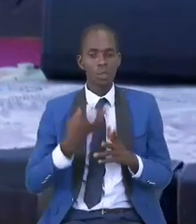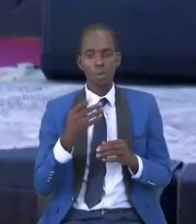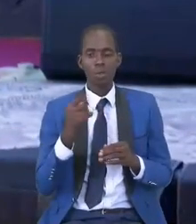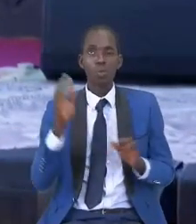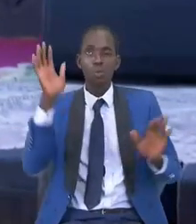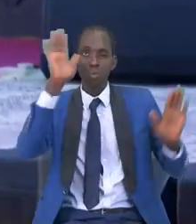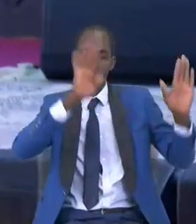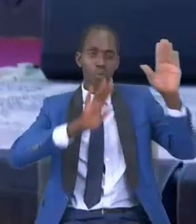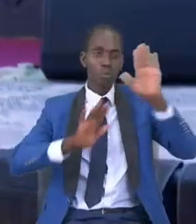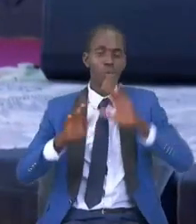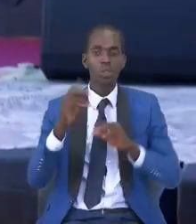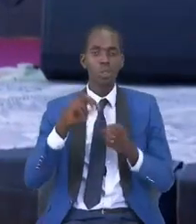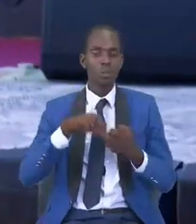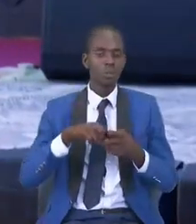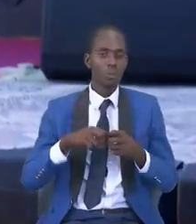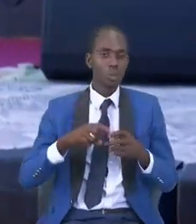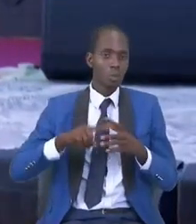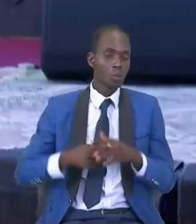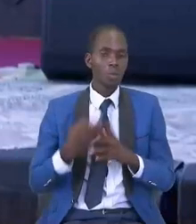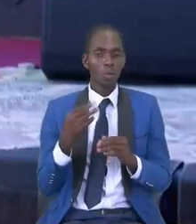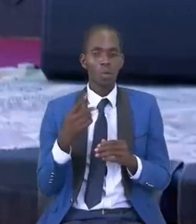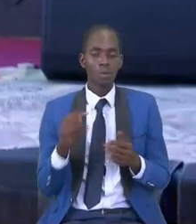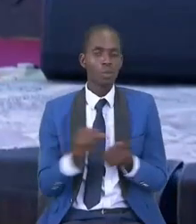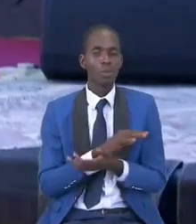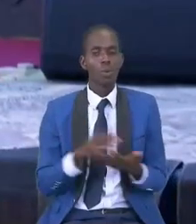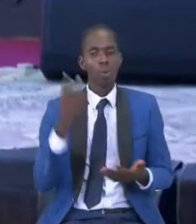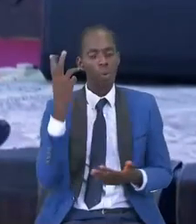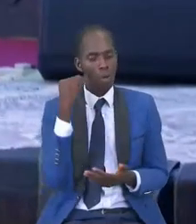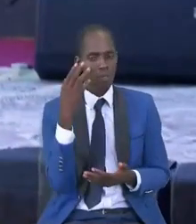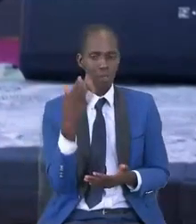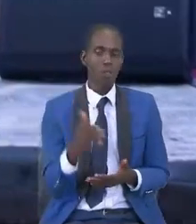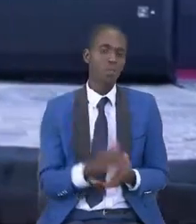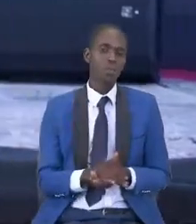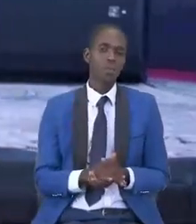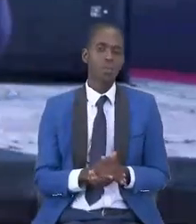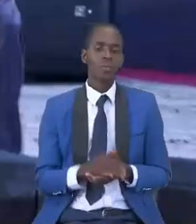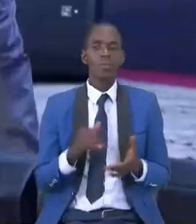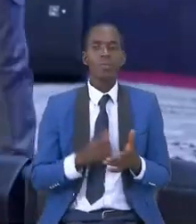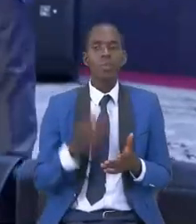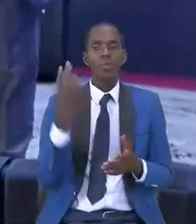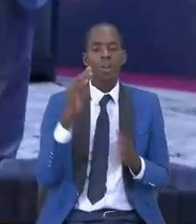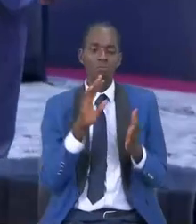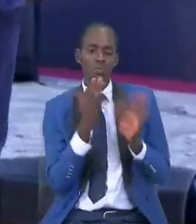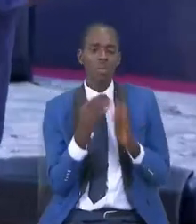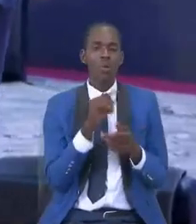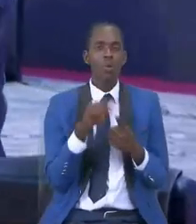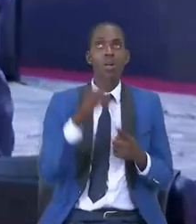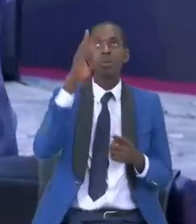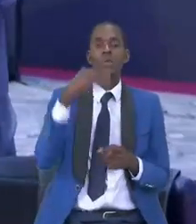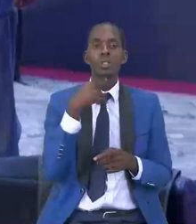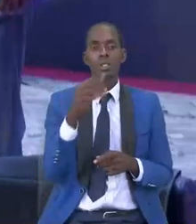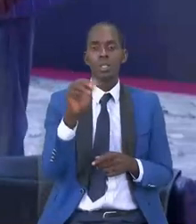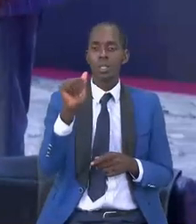source de leur destruction était là. Et c'est comme quand Dieu a dit à Abimelech, tu es un